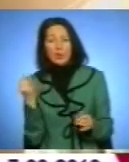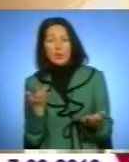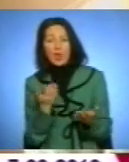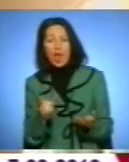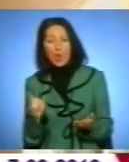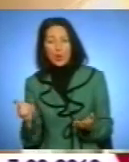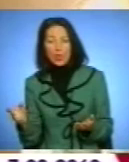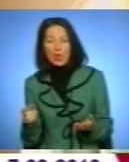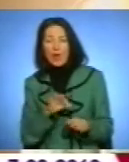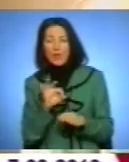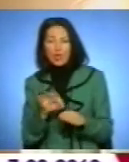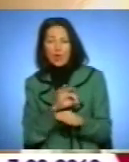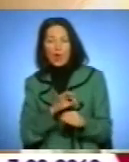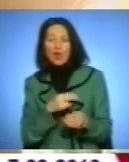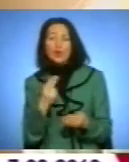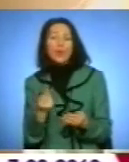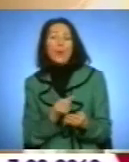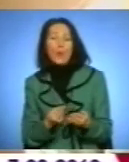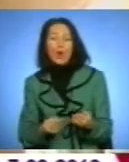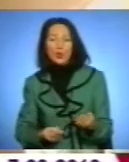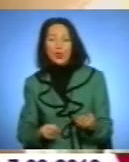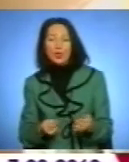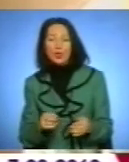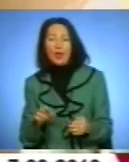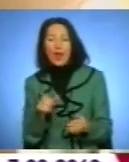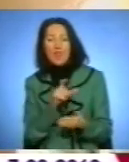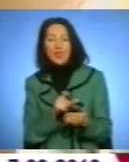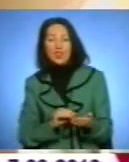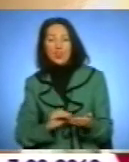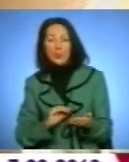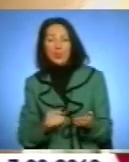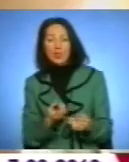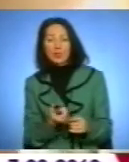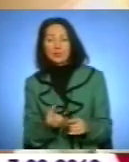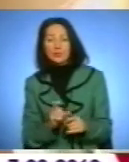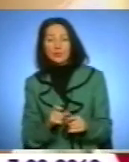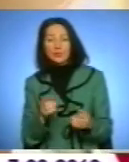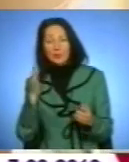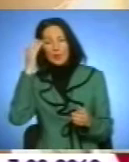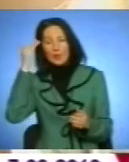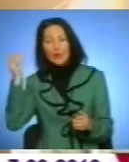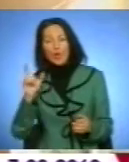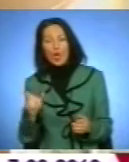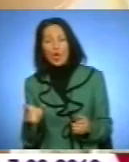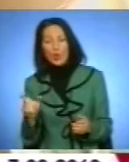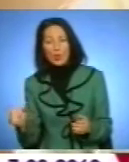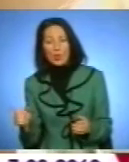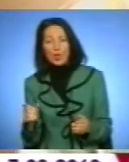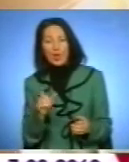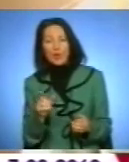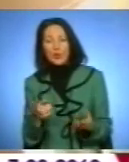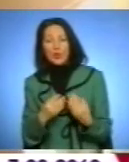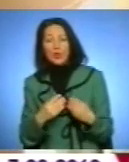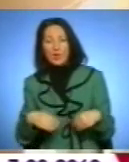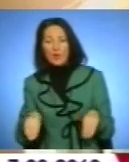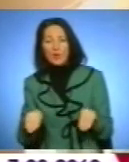вірші пишуть, як ви чули. Тобто досить талановиті люди, воно їх так ріднить, як робить однією родиною, людина психологічно їй легше